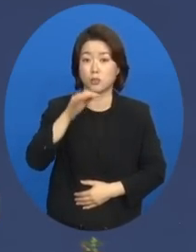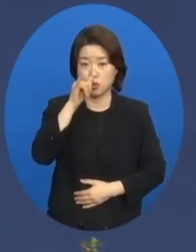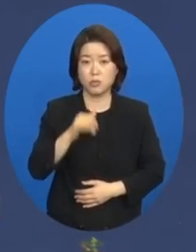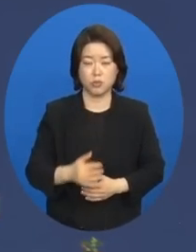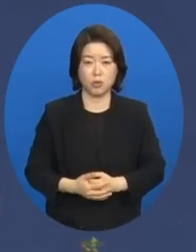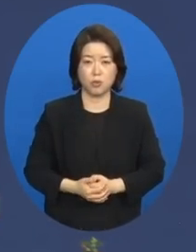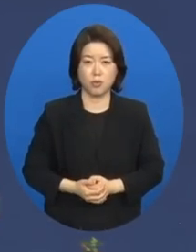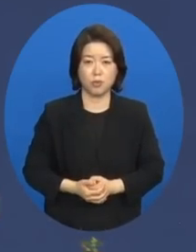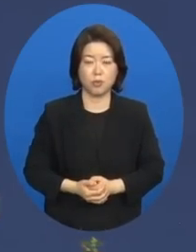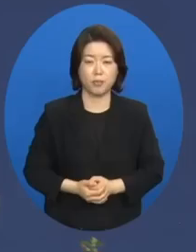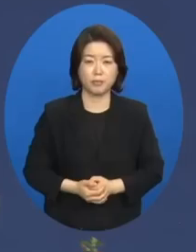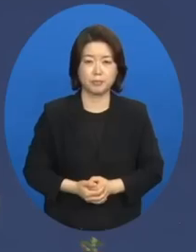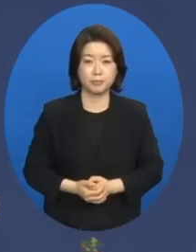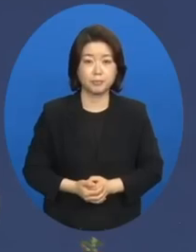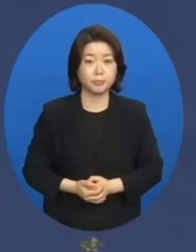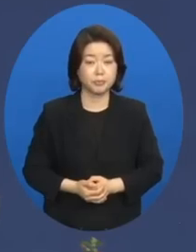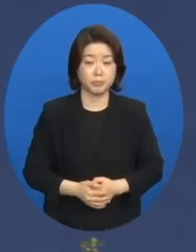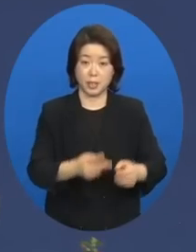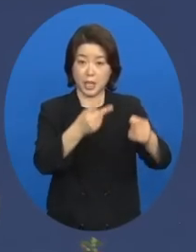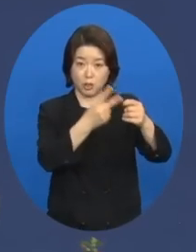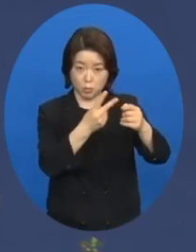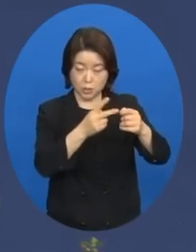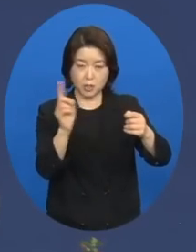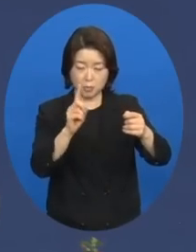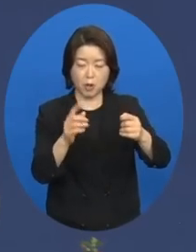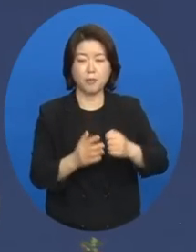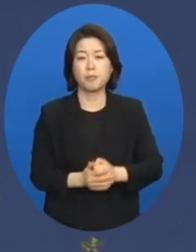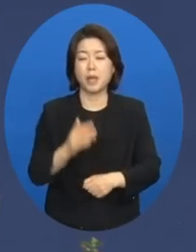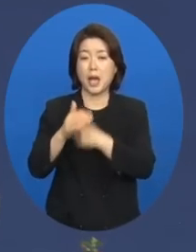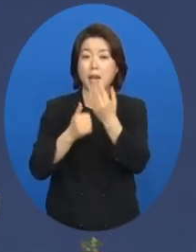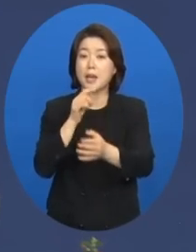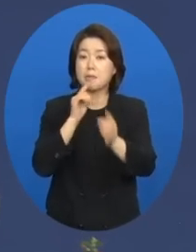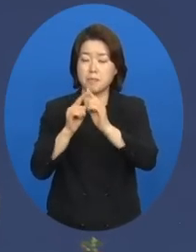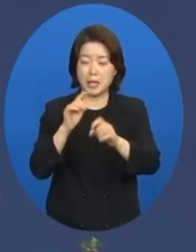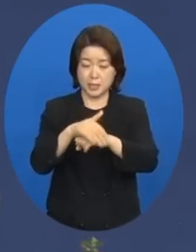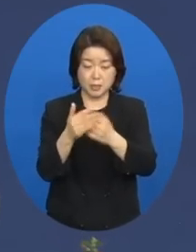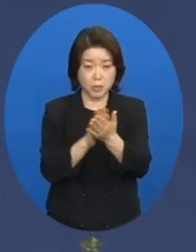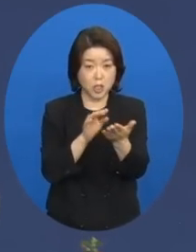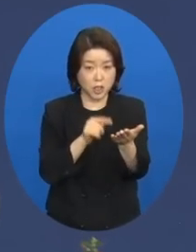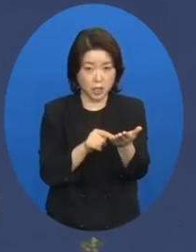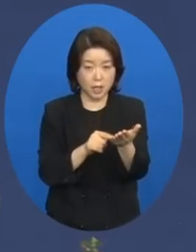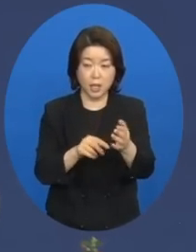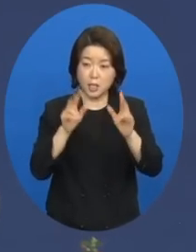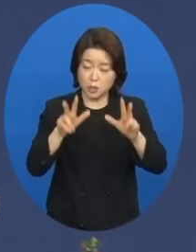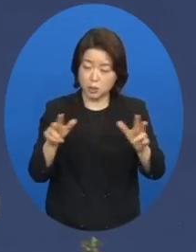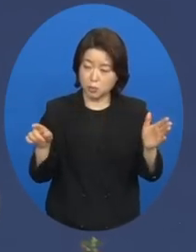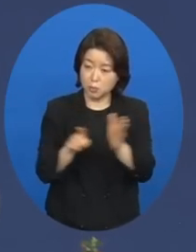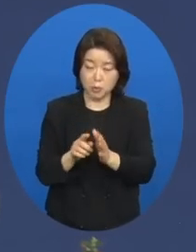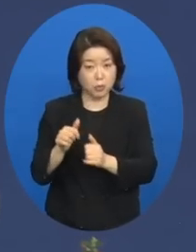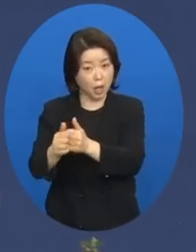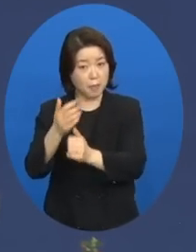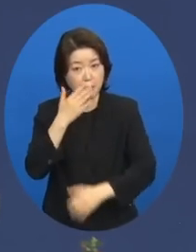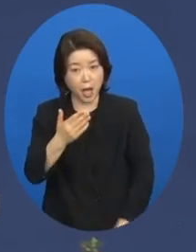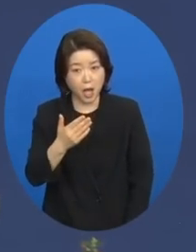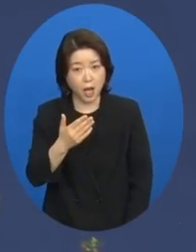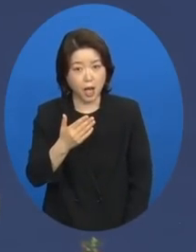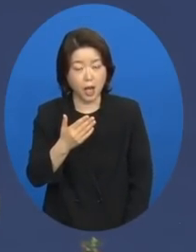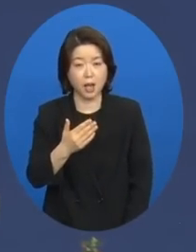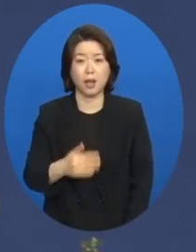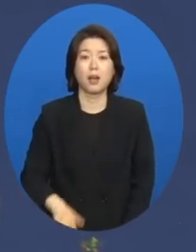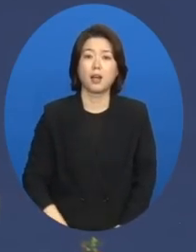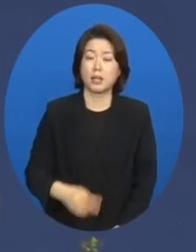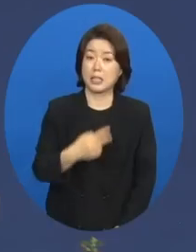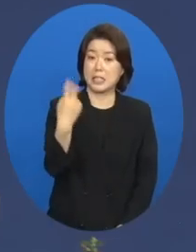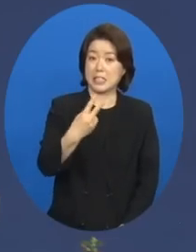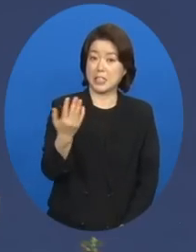수밖에 없는 것입니다. 두 번째는 하나님의 말씀의 성경이 과연 지금도 믿고 따를 수 있겠는가예요. 여러분